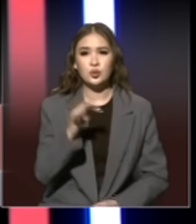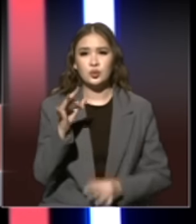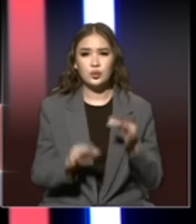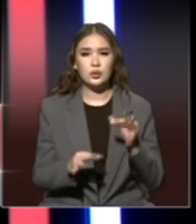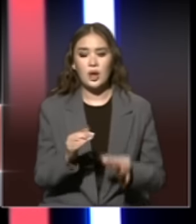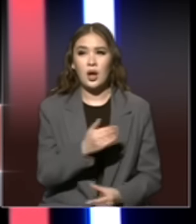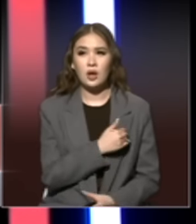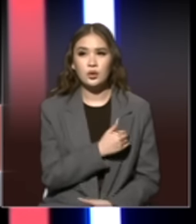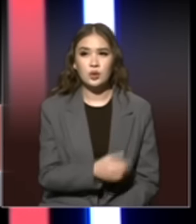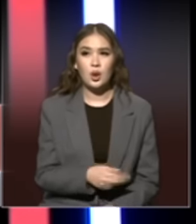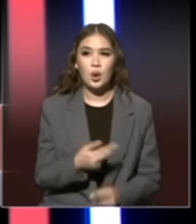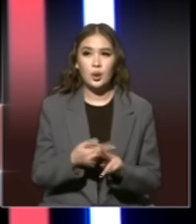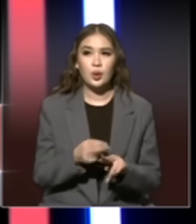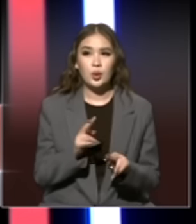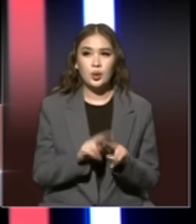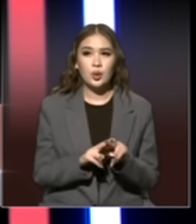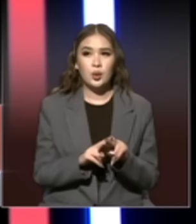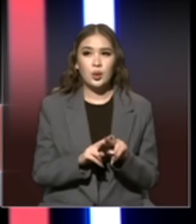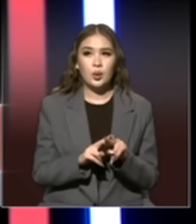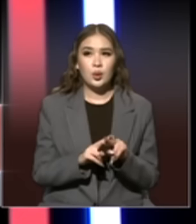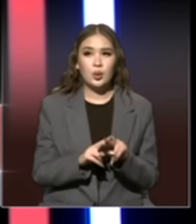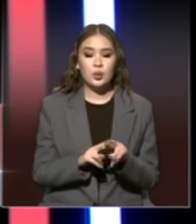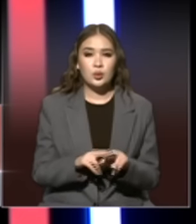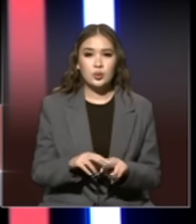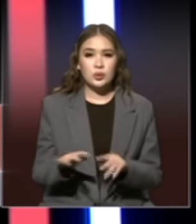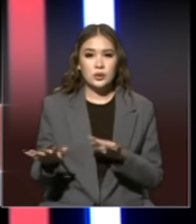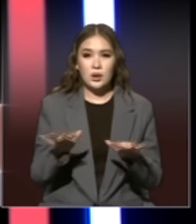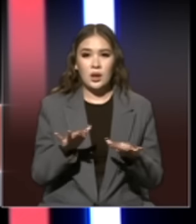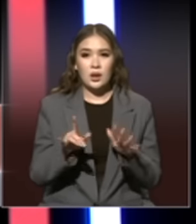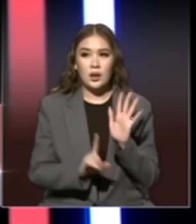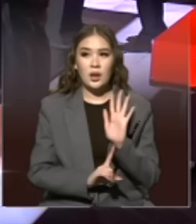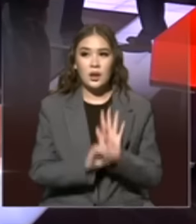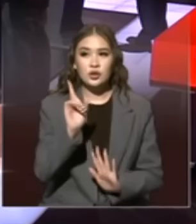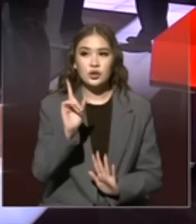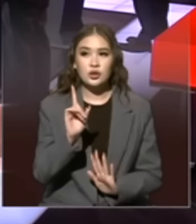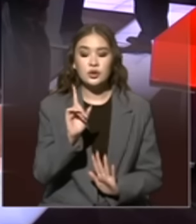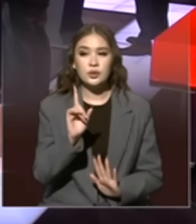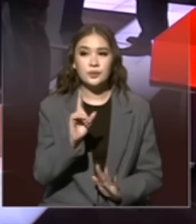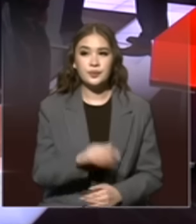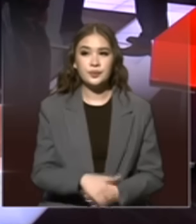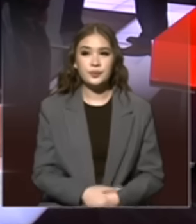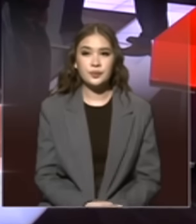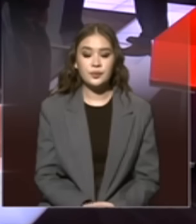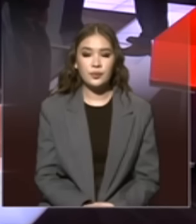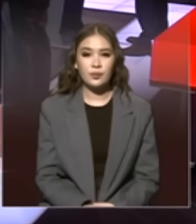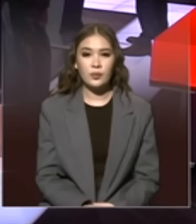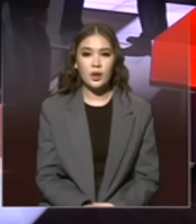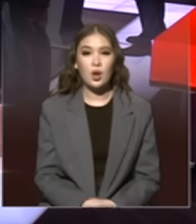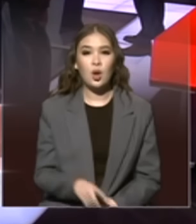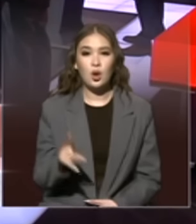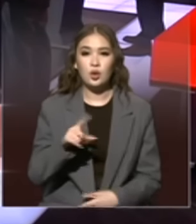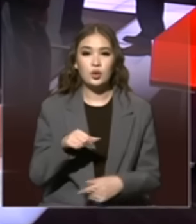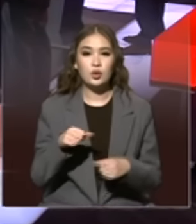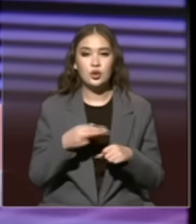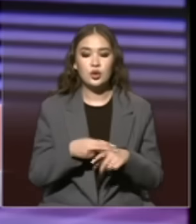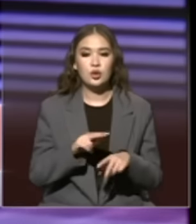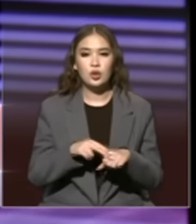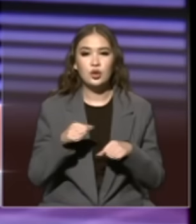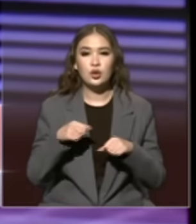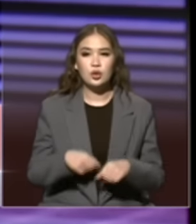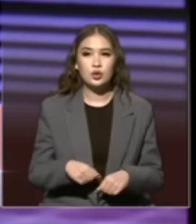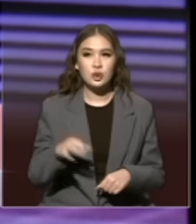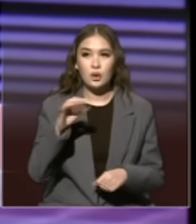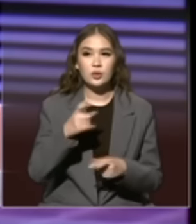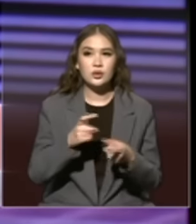деген. Біздің юриспруденцияда бір серпіліс пайда болған сияқты. Келісесіздер ме? Әрине. Иә, тек қана құқықтануда ғана емес. Негізі мен жаңа айтып отырдым